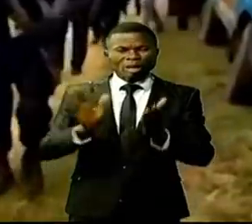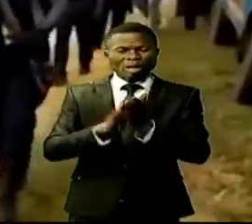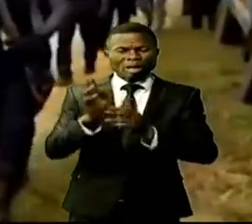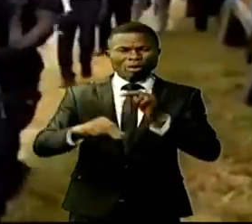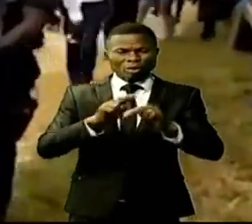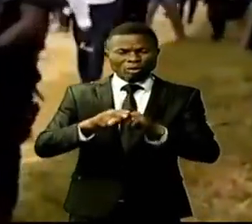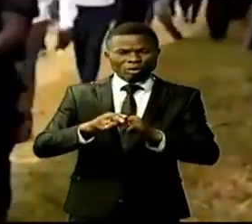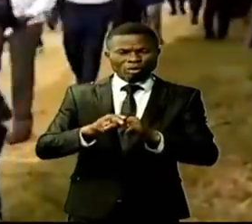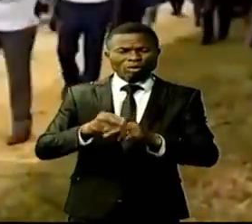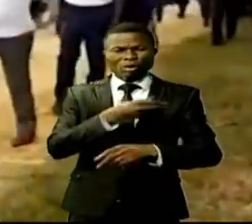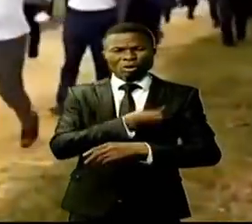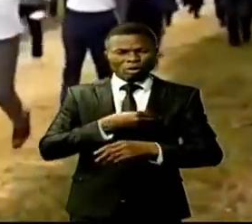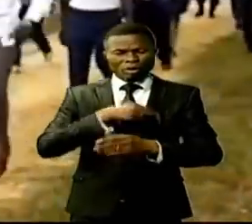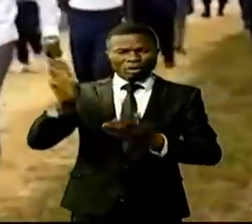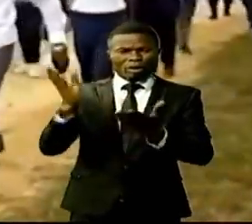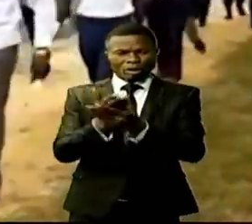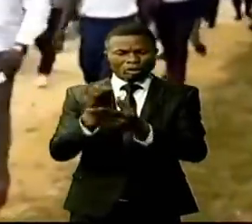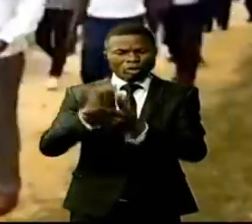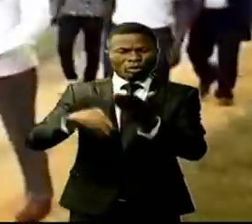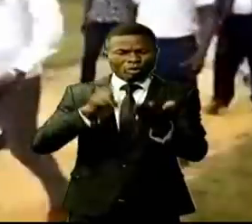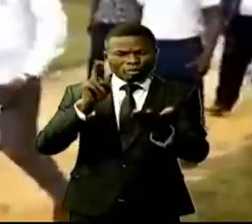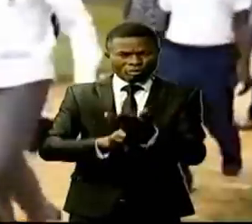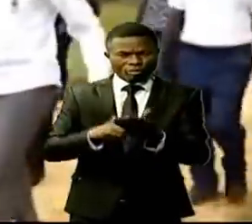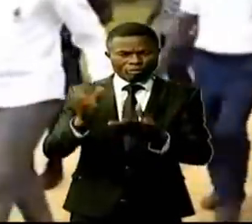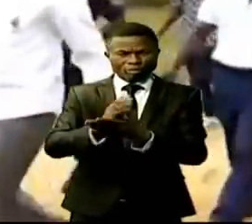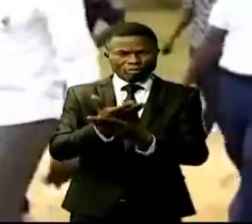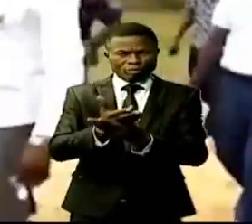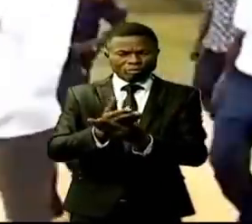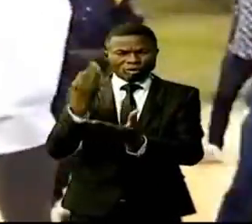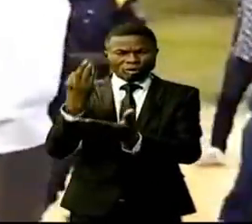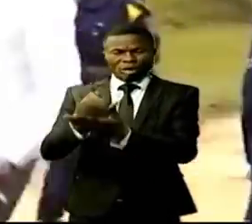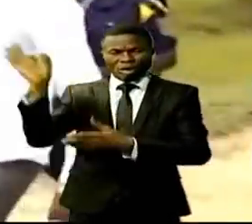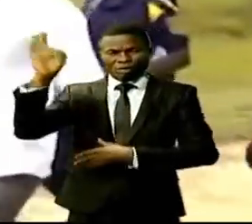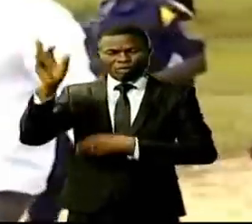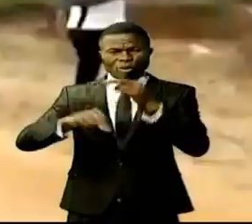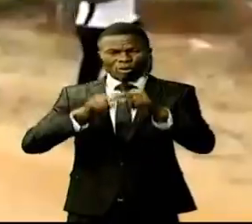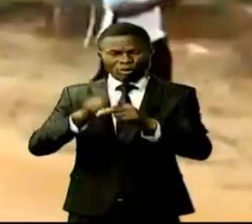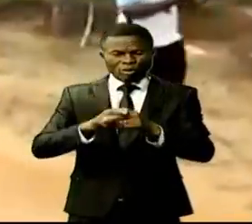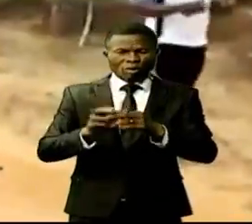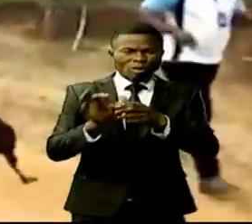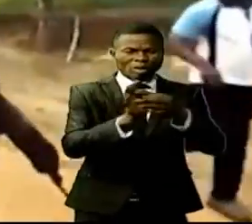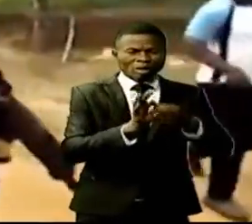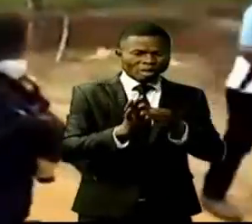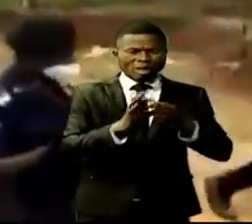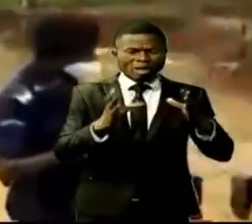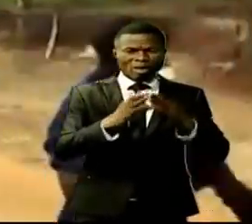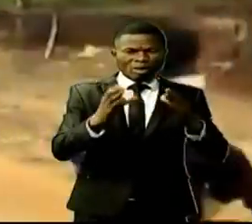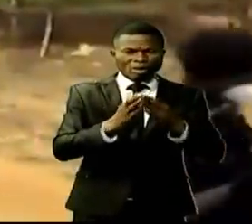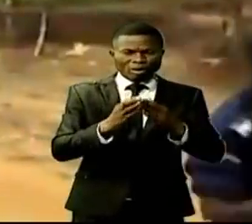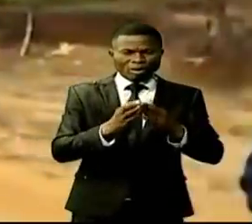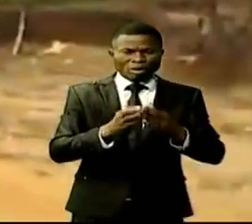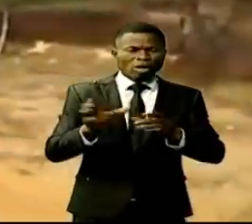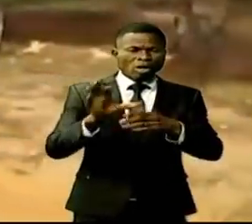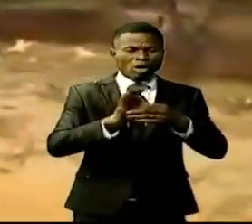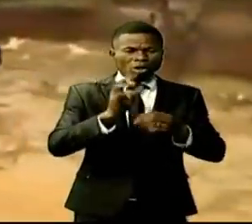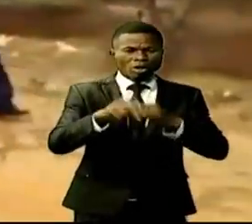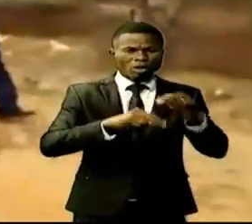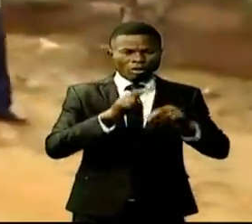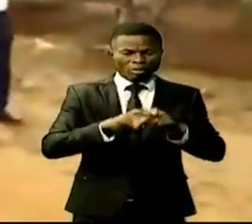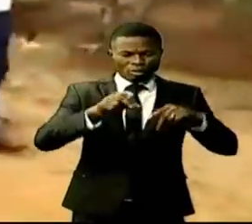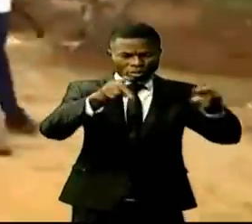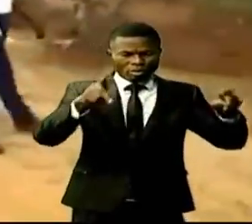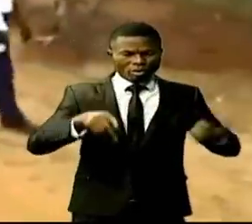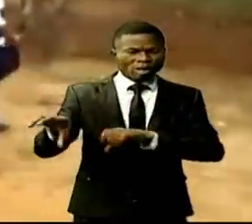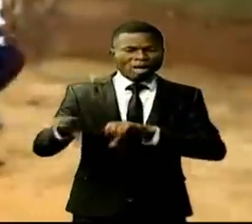Un protocole a été signé entre le Fonds forestier national en collaboration avec la coordination provinciale de l'environnement pour